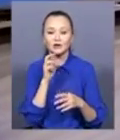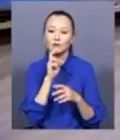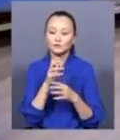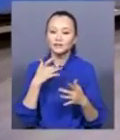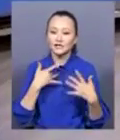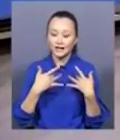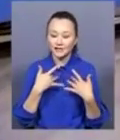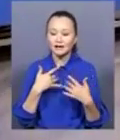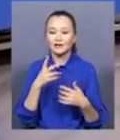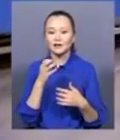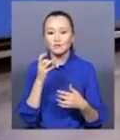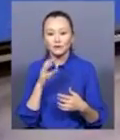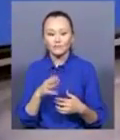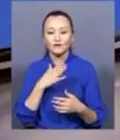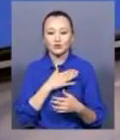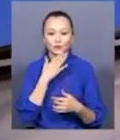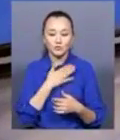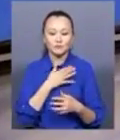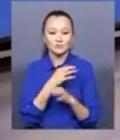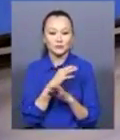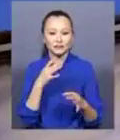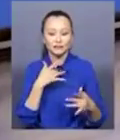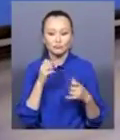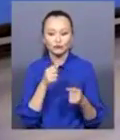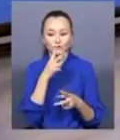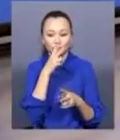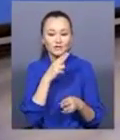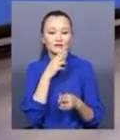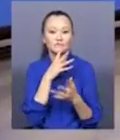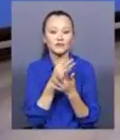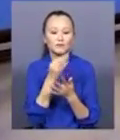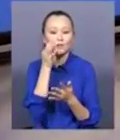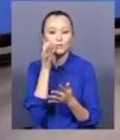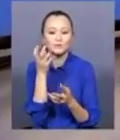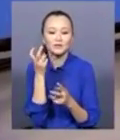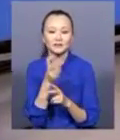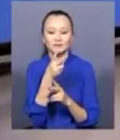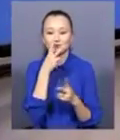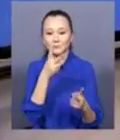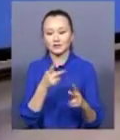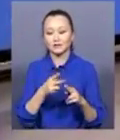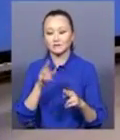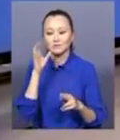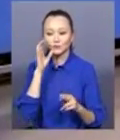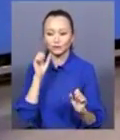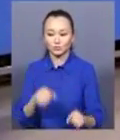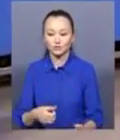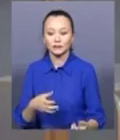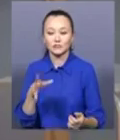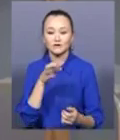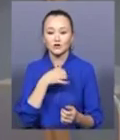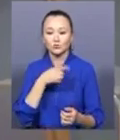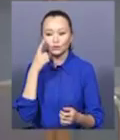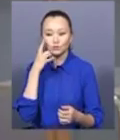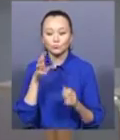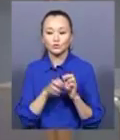театр имени Лермонтова, наш любимый замечательный театр, можете убедиться на своем опыте. Придите, посмотрите и послушайте. Я думаю, что